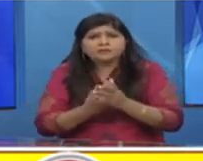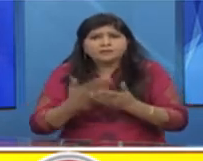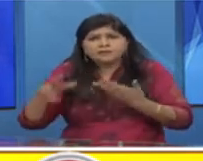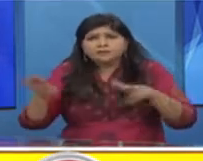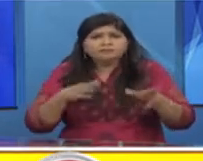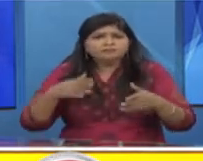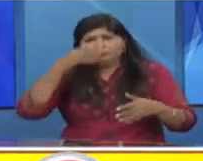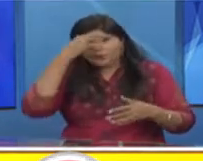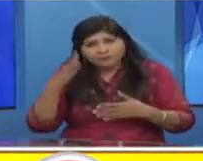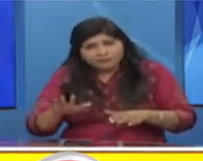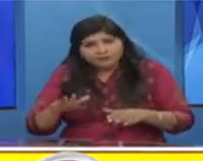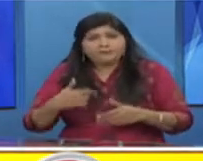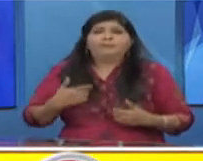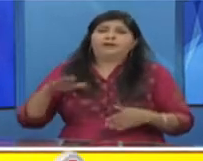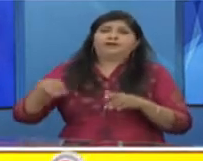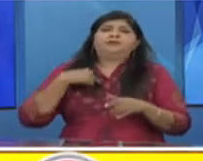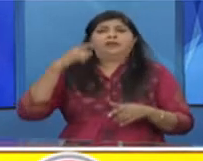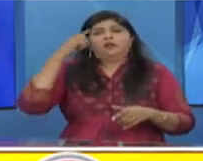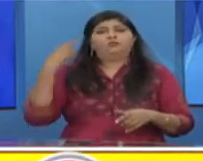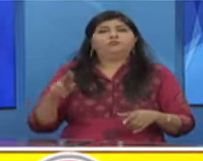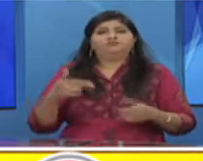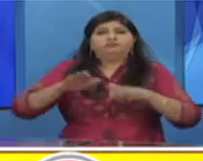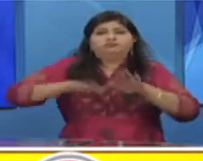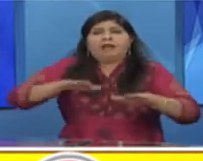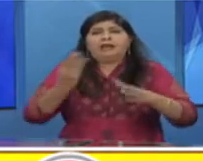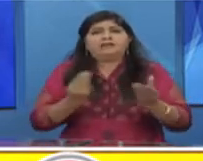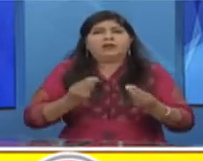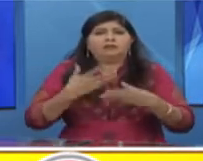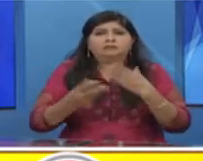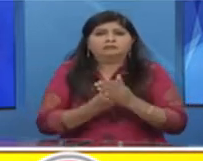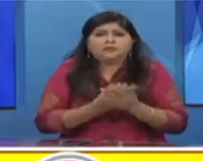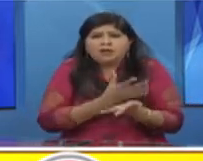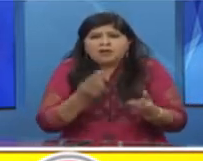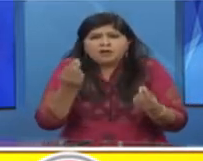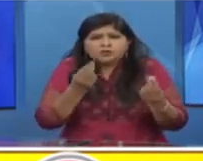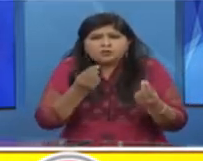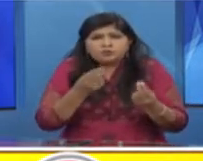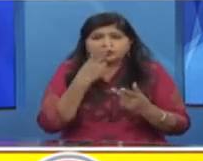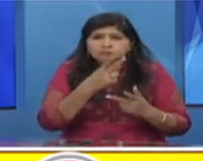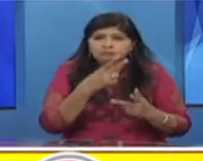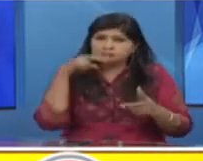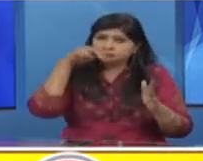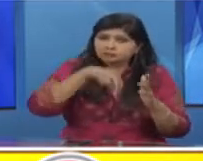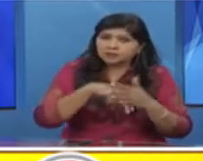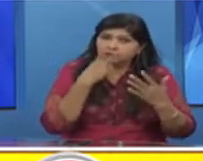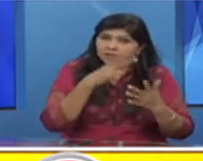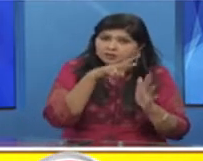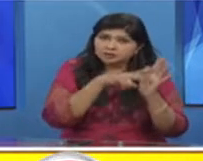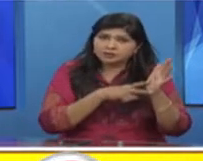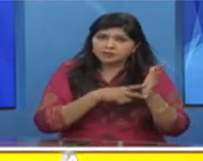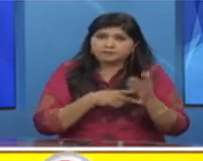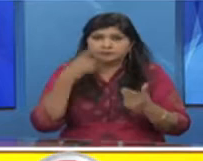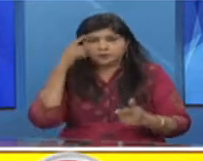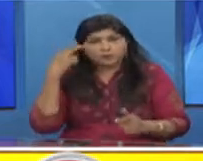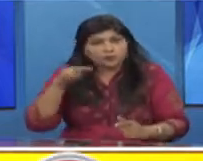वैचारिक मतभेद होते थे। सरदार पटेल बारीक से बारीक चीजों को भी बहुत गहराई से देखते थे, परखते